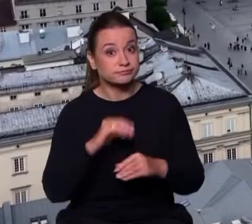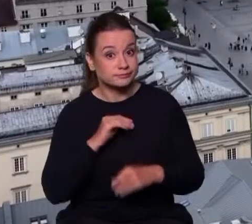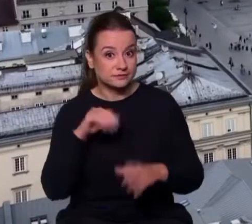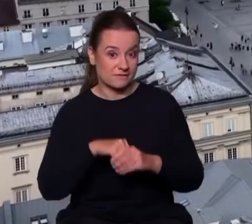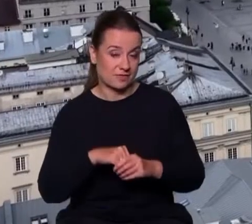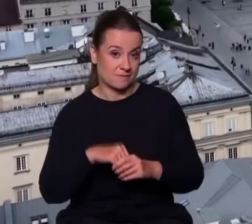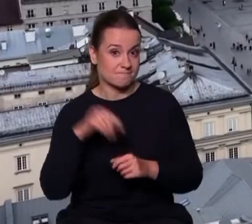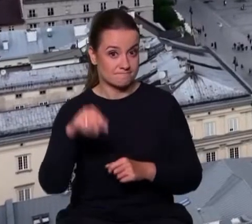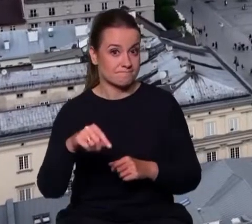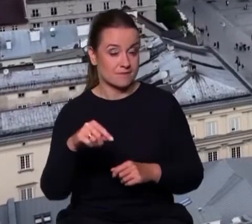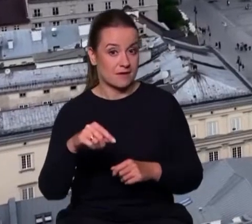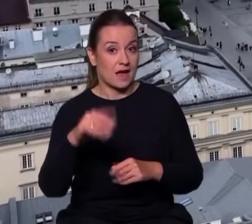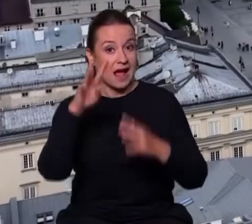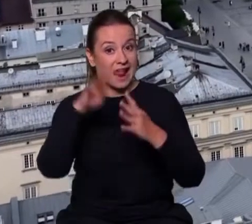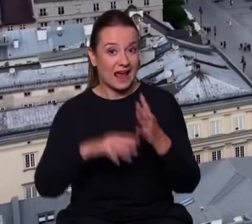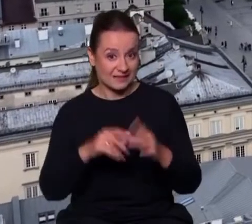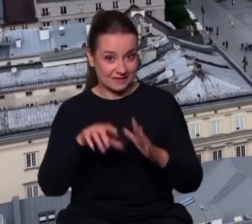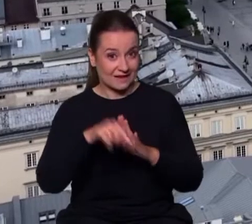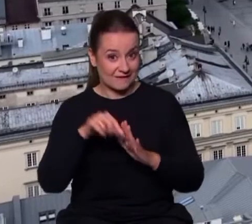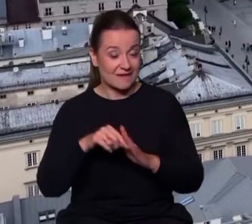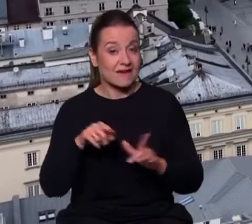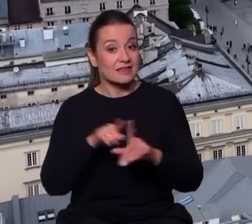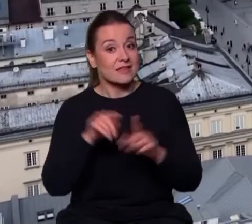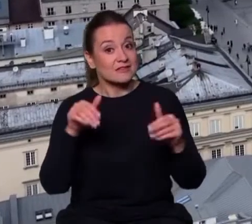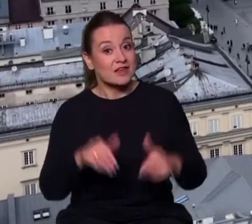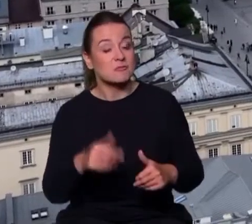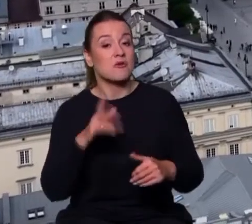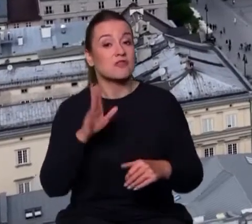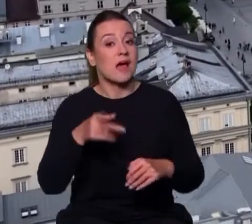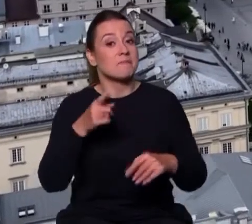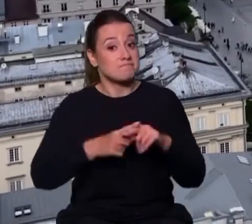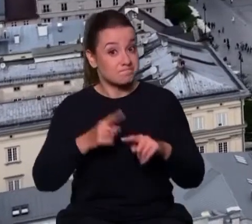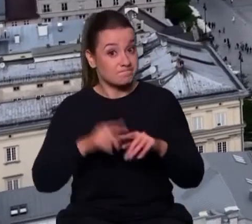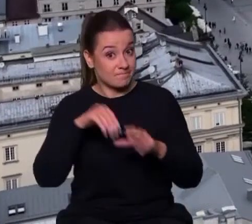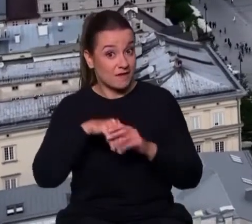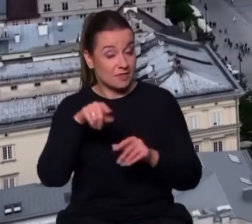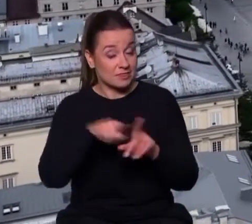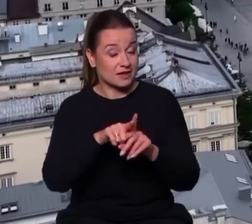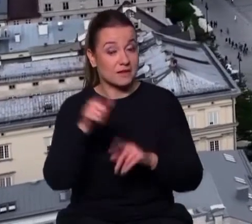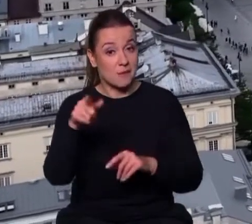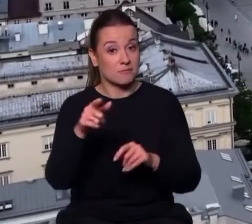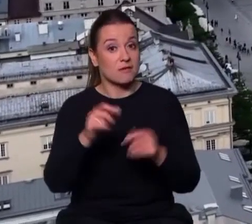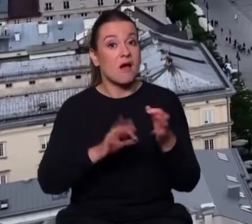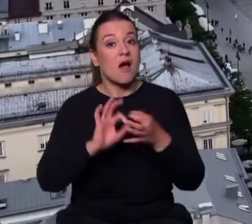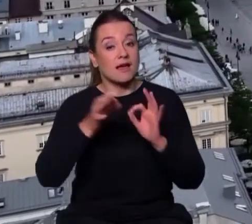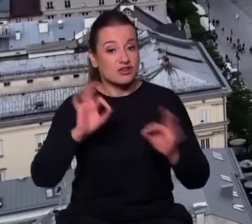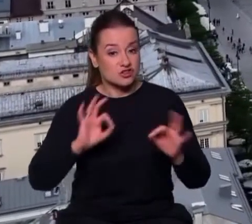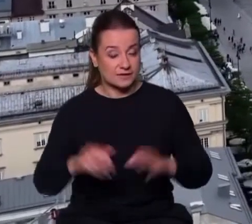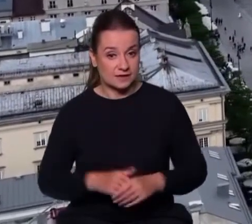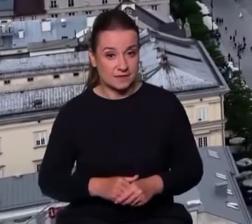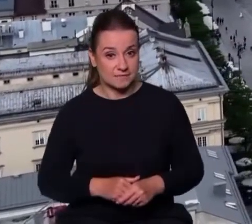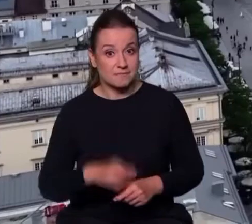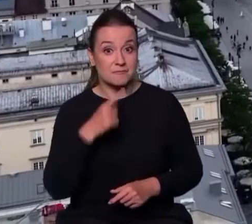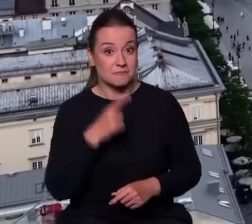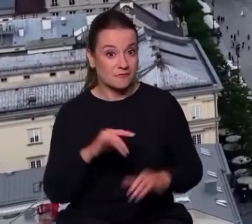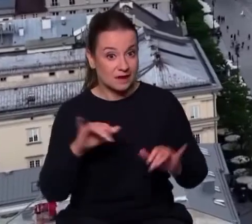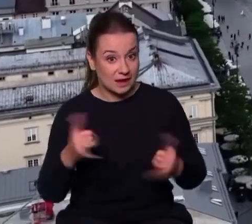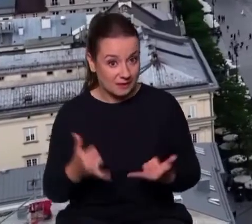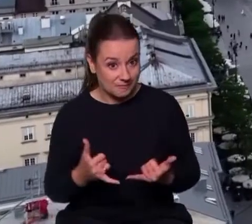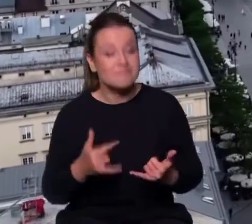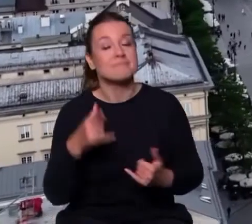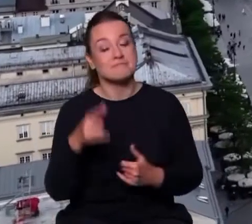klasyfikacji, dzięki którym będzie można się później zakwalifikować na Igrzyska. Mówiłam o tych dyscyplinach olimpijskich, natomiast teraz